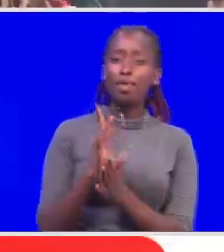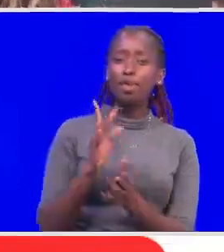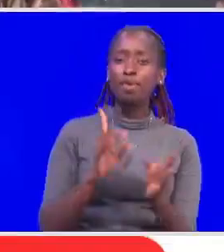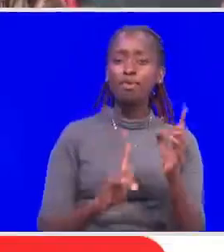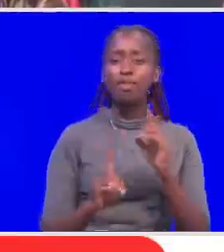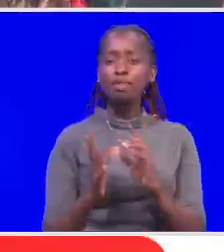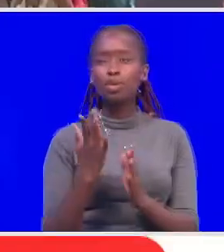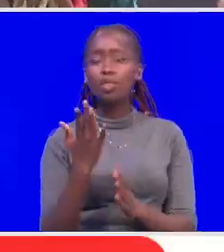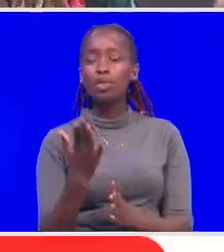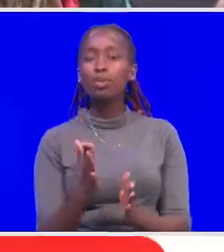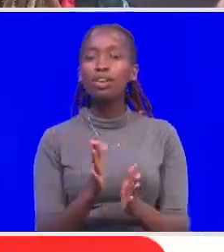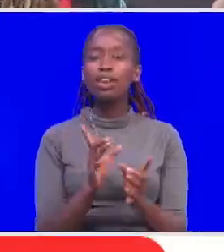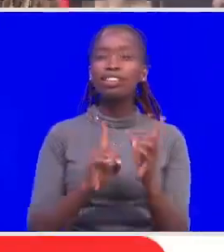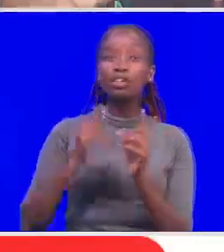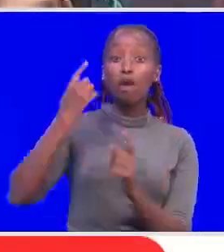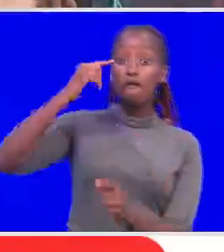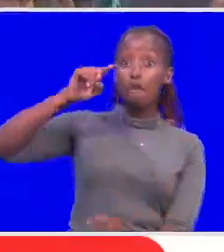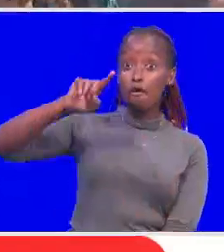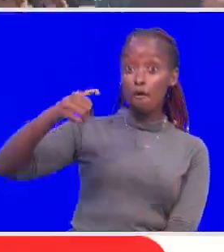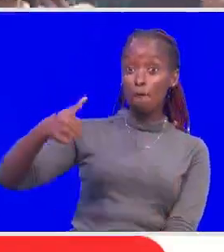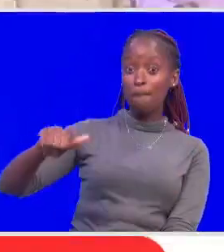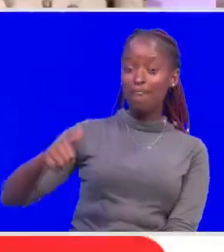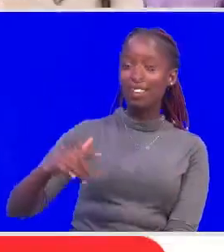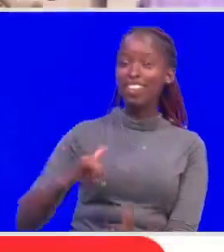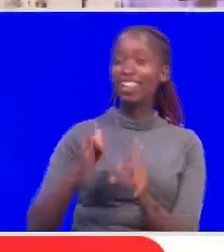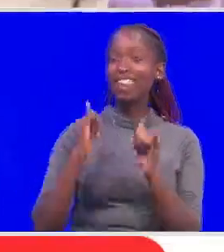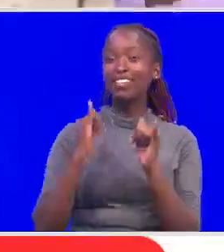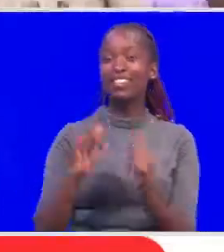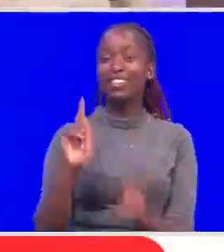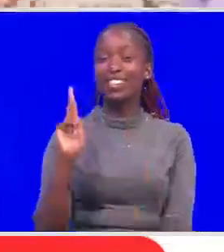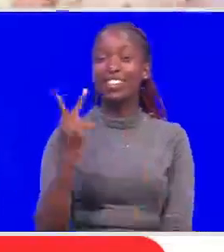you, dancing for you. That is a new Kenya.